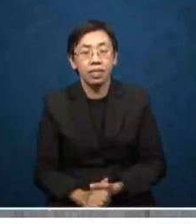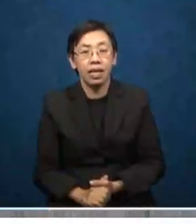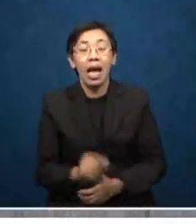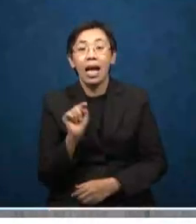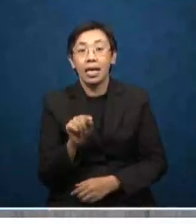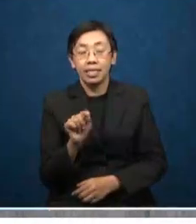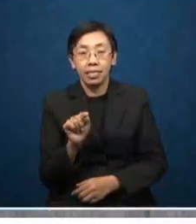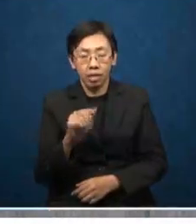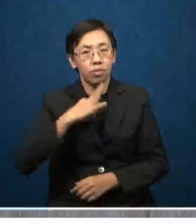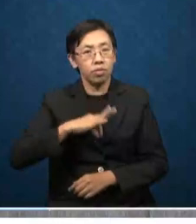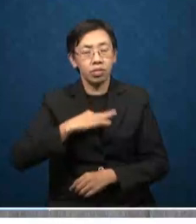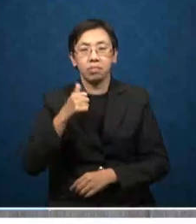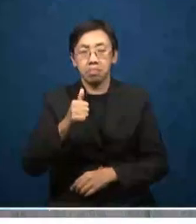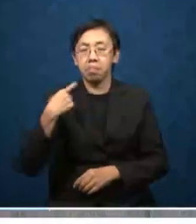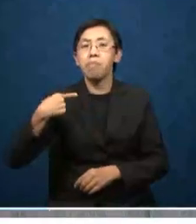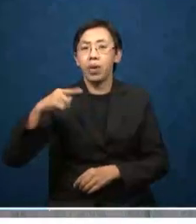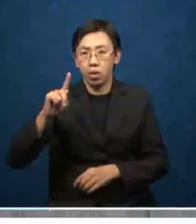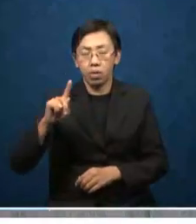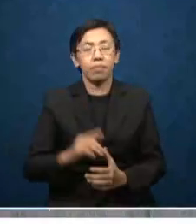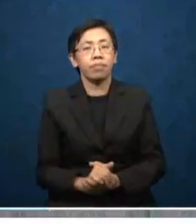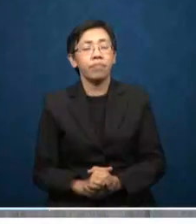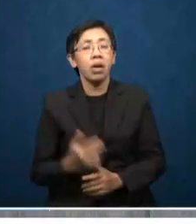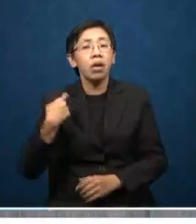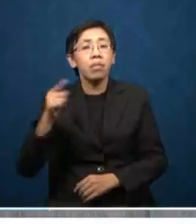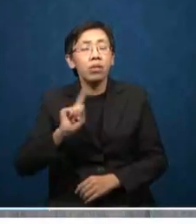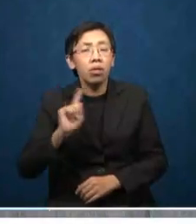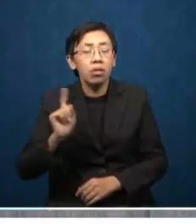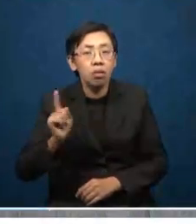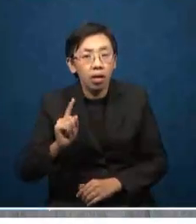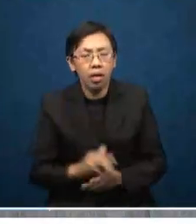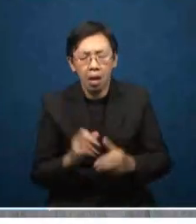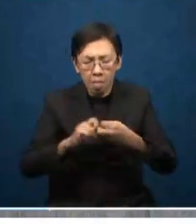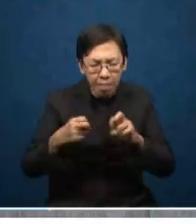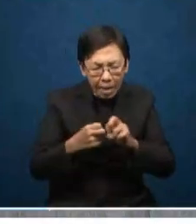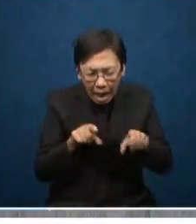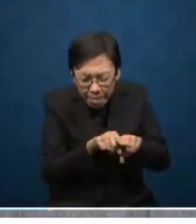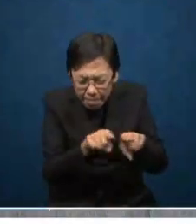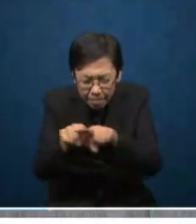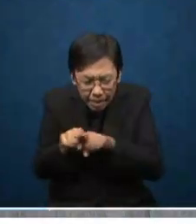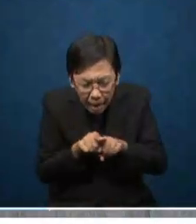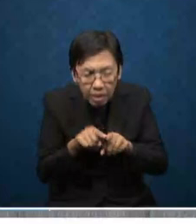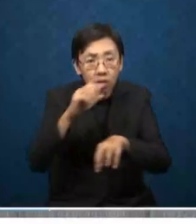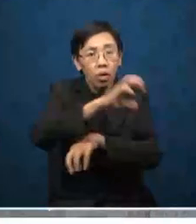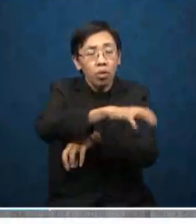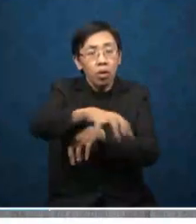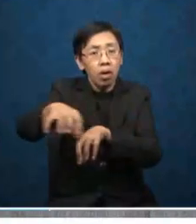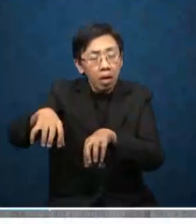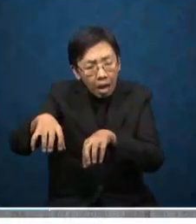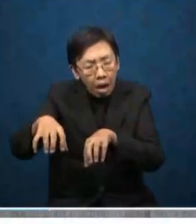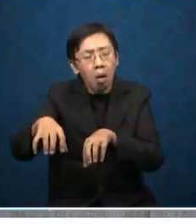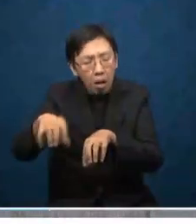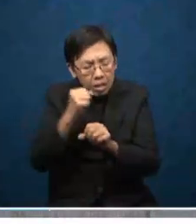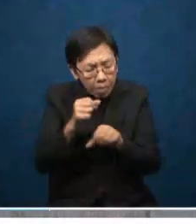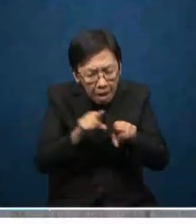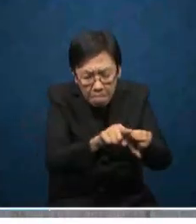เป็นเรื่องที่มีประโยชน์มากเพราะว่าผู้ที่เกี่ยวข้องเจอปัญหาแบบเดียวกันหรือหน่วยงานต่างๆที่จะต้องดำเนินการแบบ